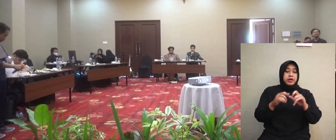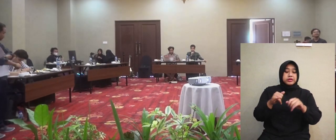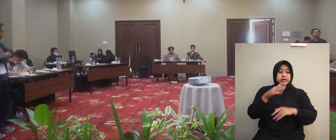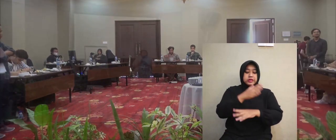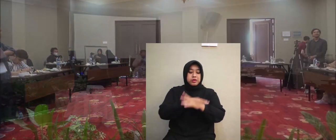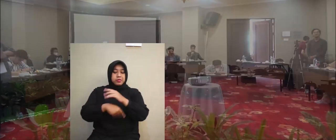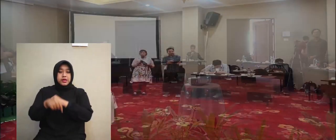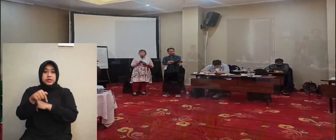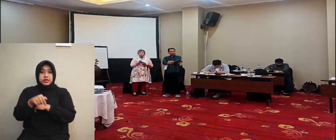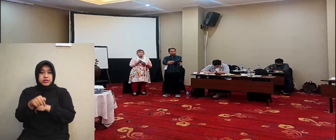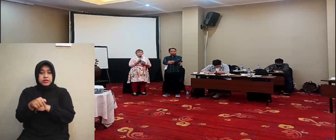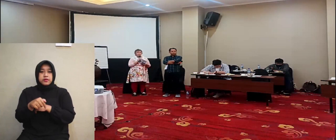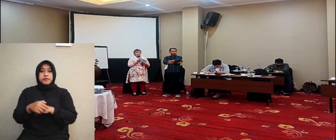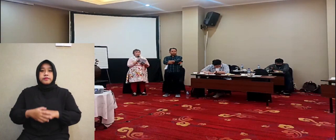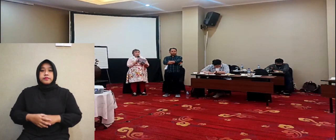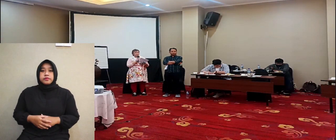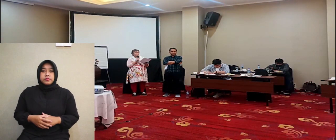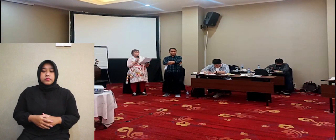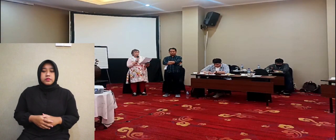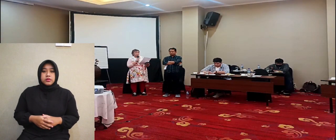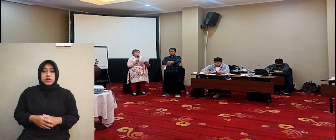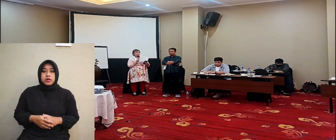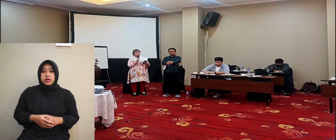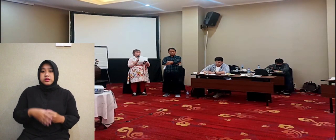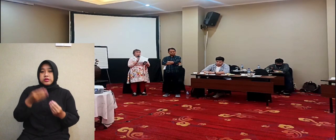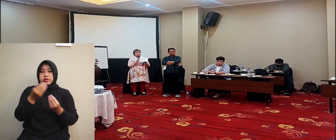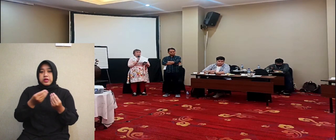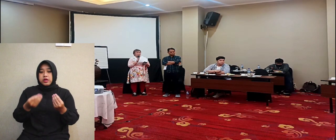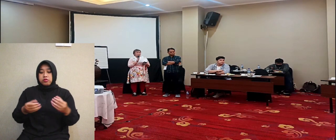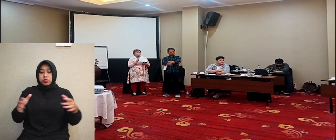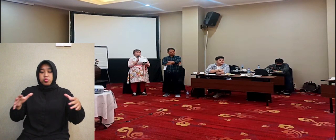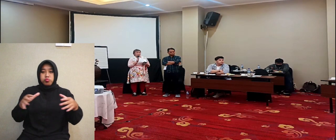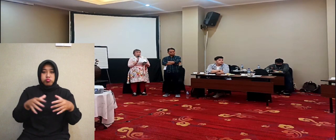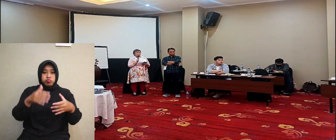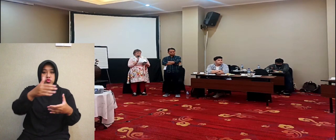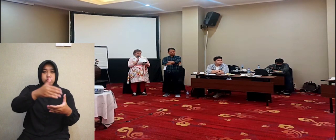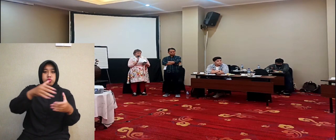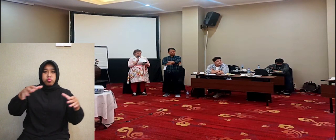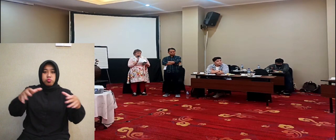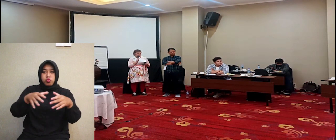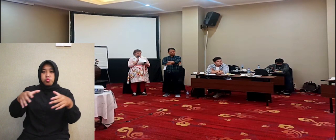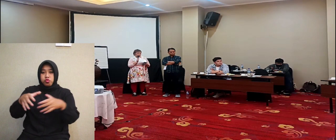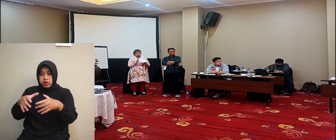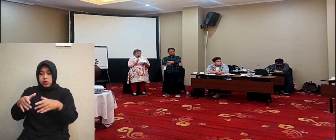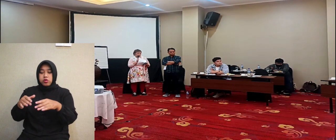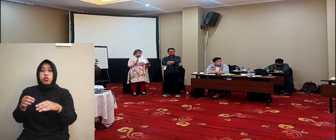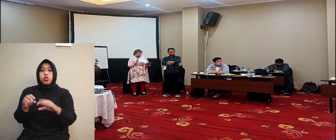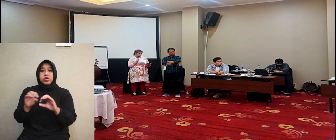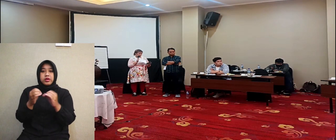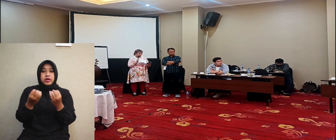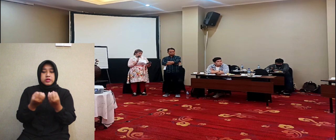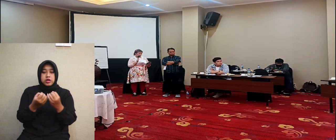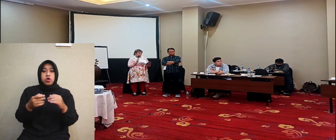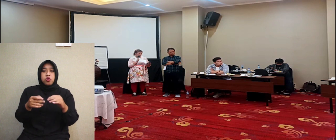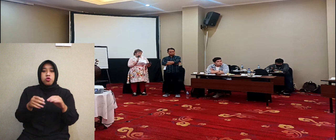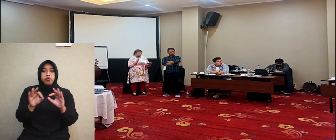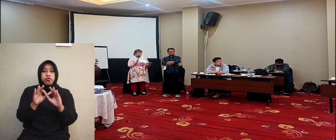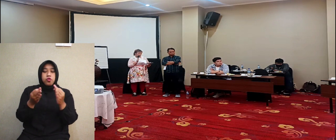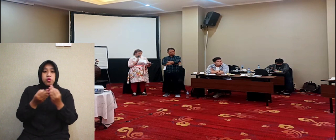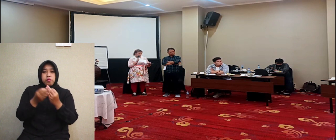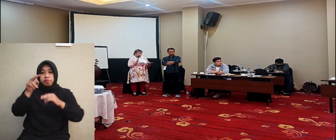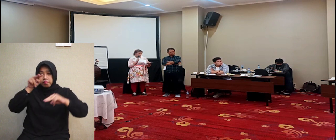ini merupakan jejaring dari organisasi difabel jadi forum masyarakat pemantau untuk Indonesia